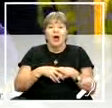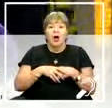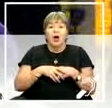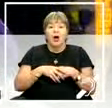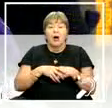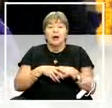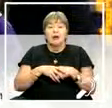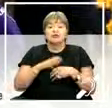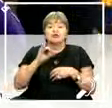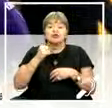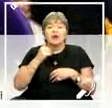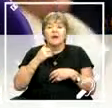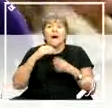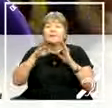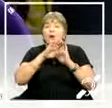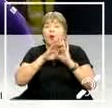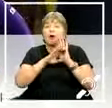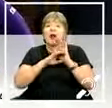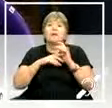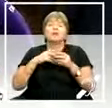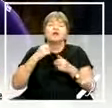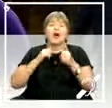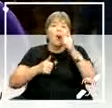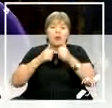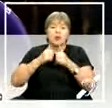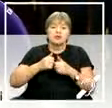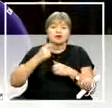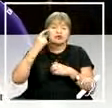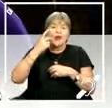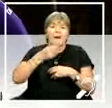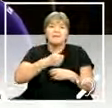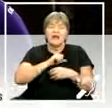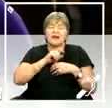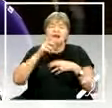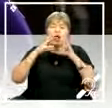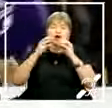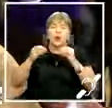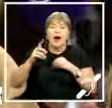Iar programul de turnee este unul clasic, Madrid, Roma, Roland Garros.